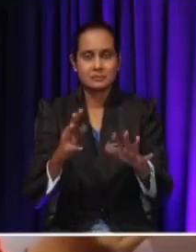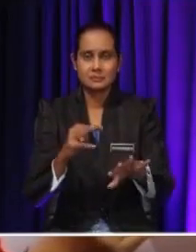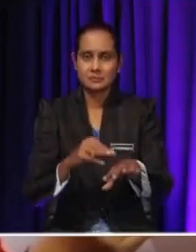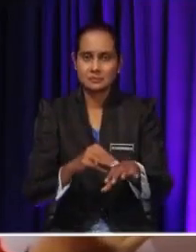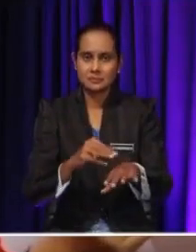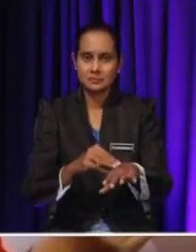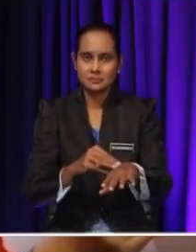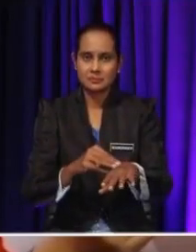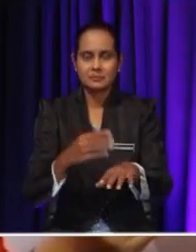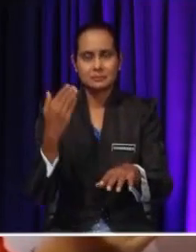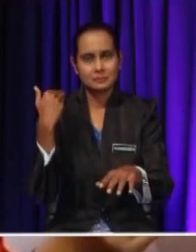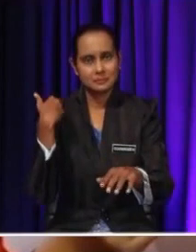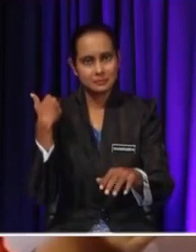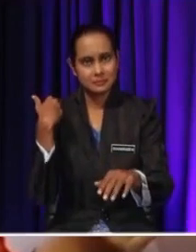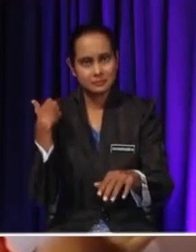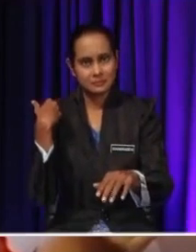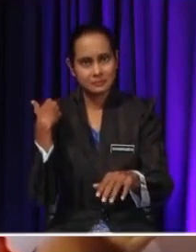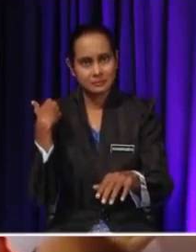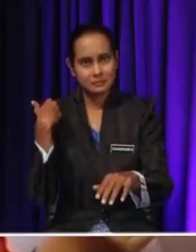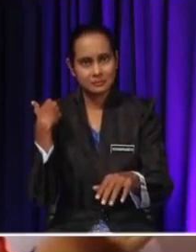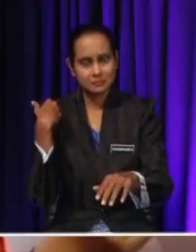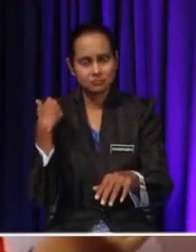ada karena tanpa